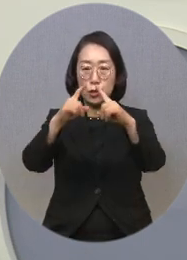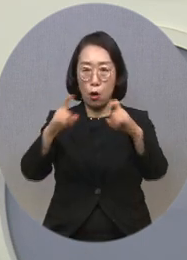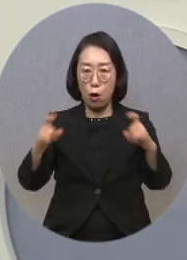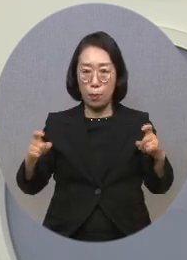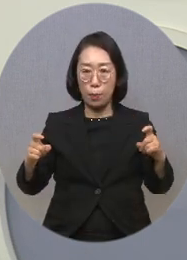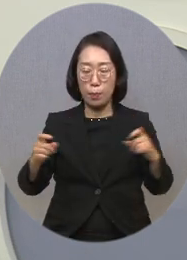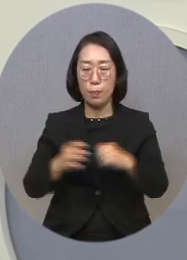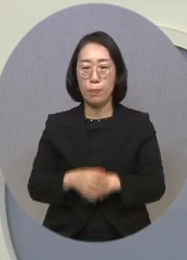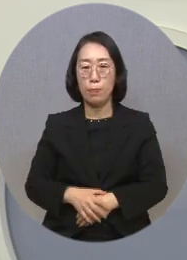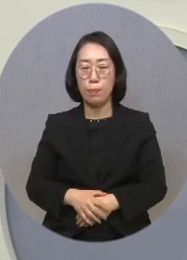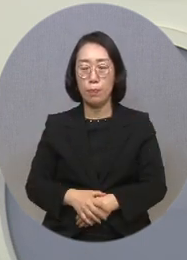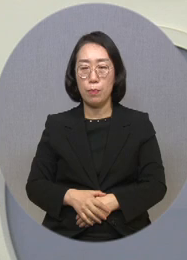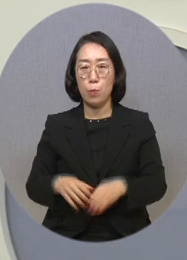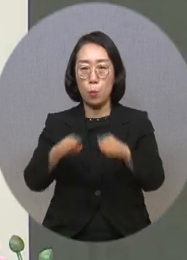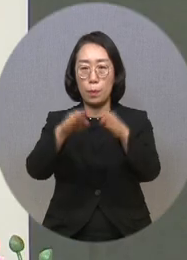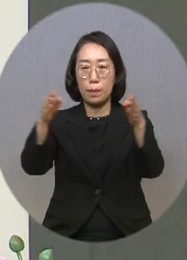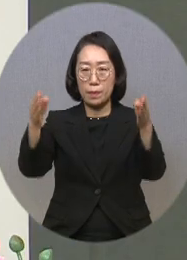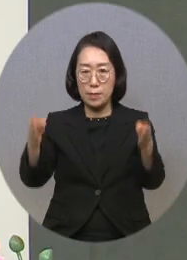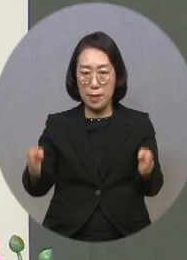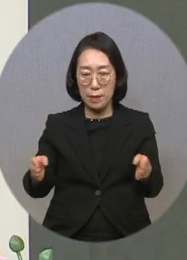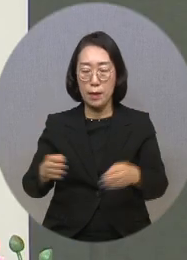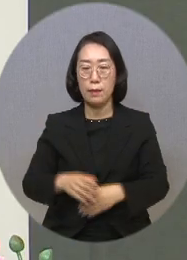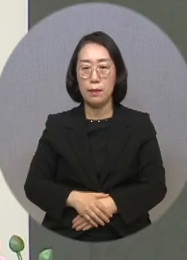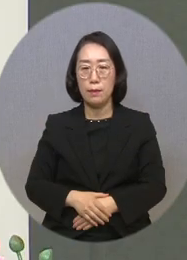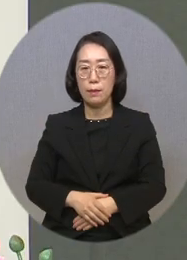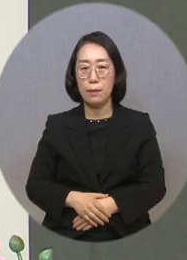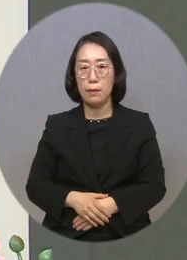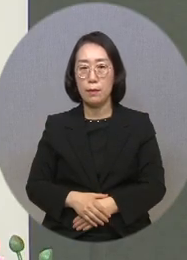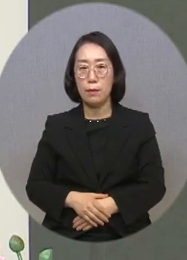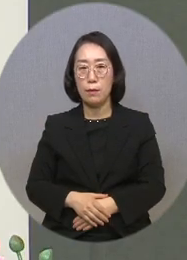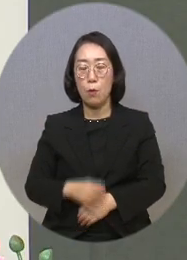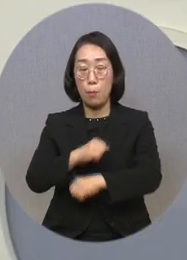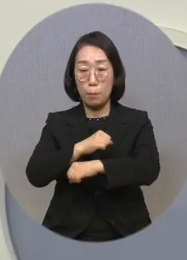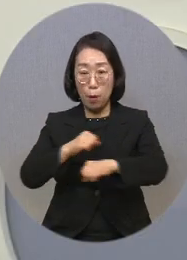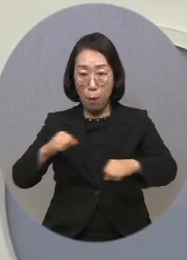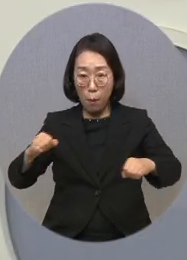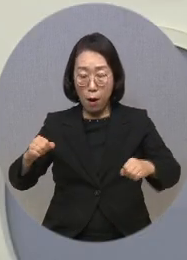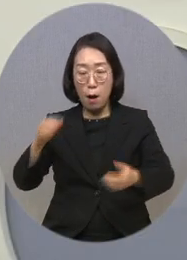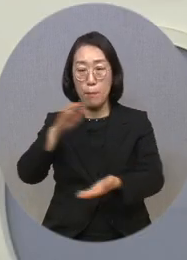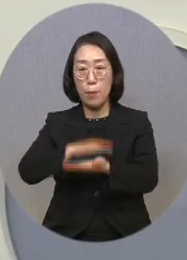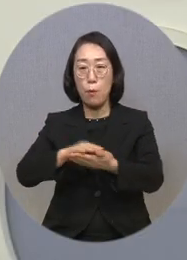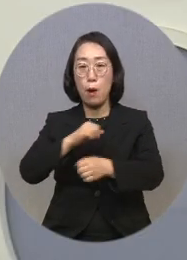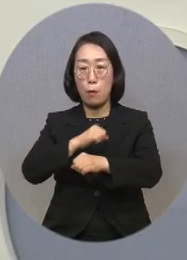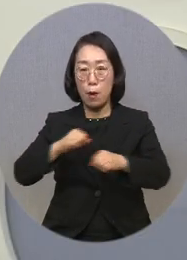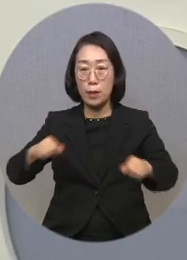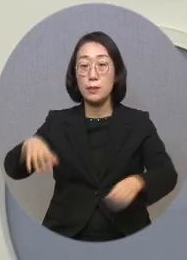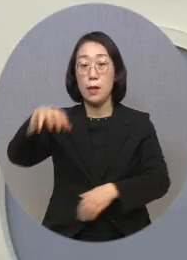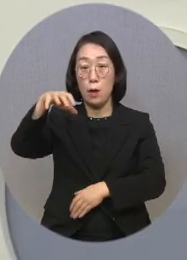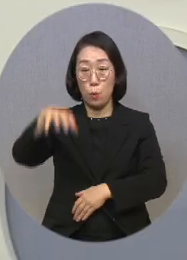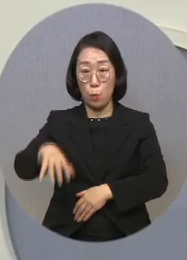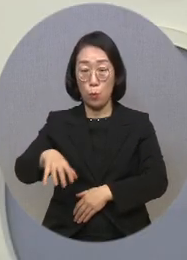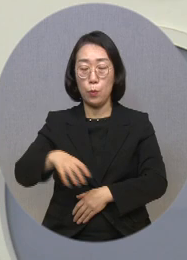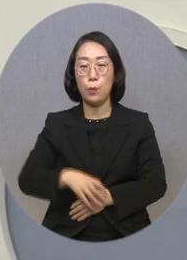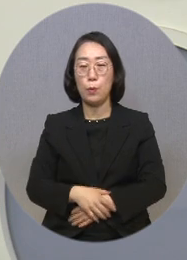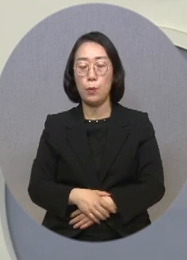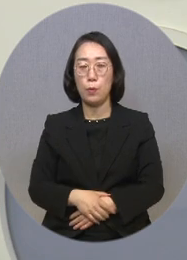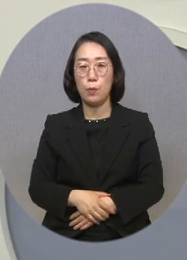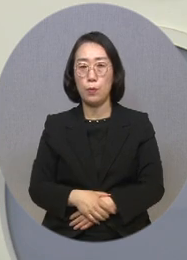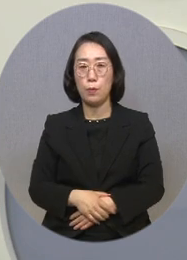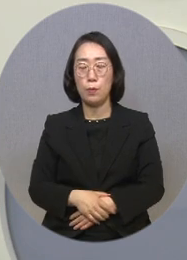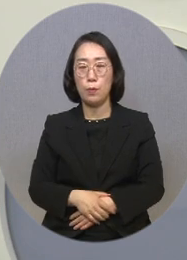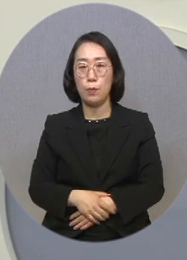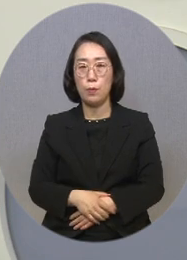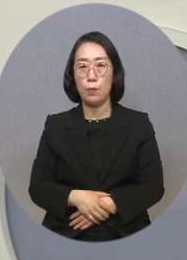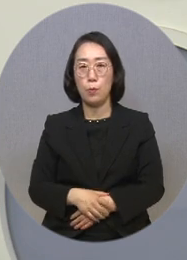이렇게 천재단 같은거나 아니면 평화광장이라든가 이제 이러한 것으로 우리의 그